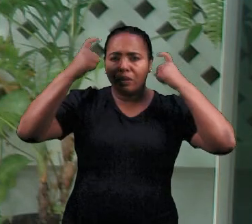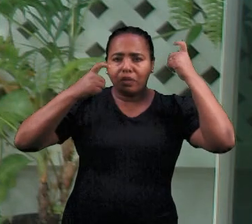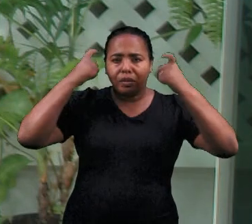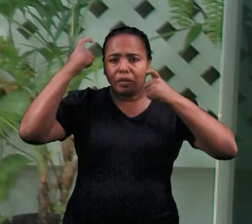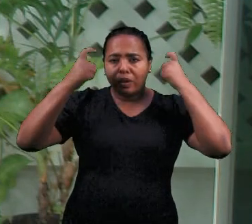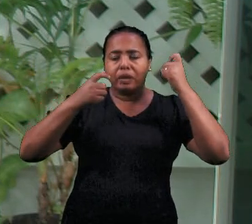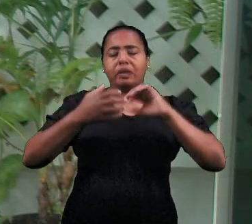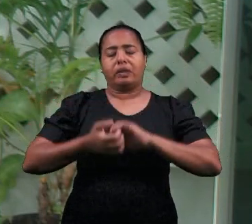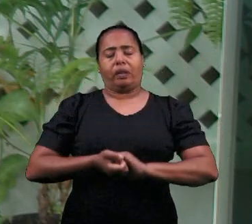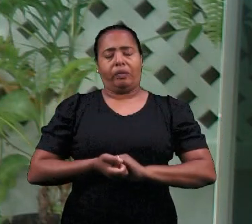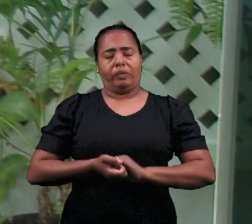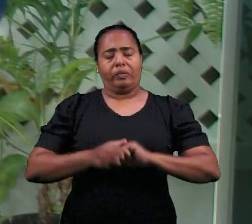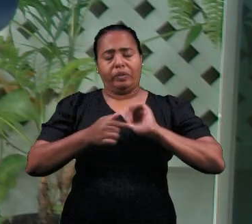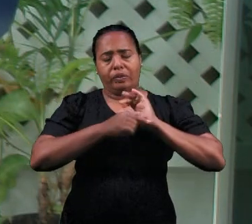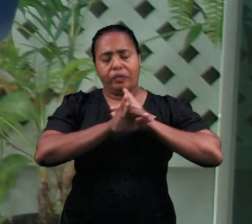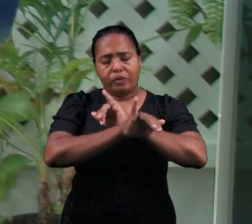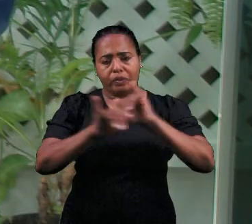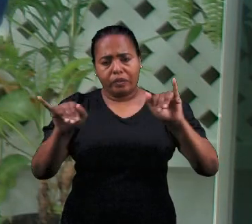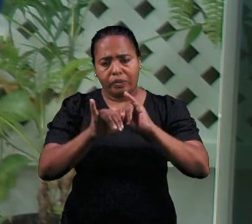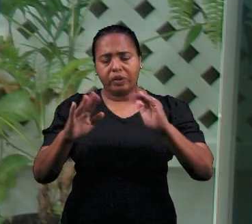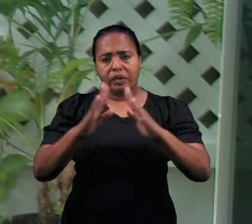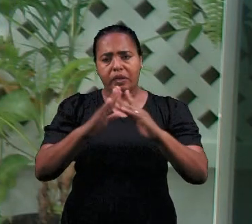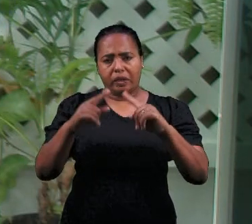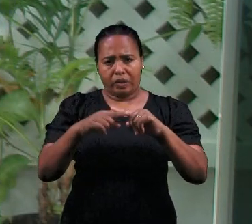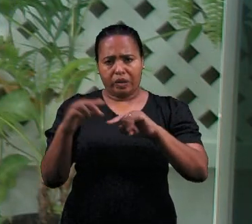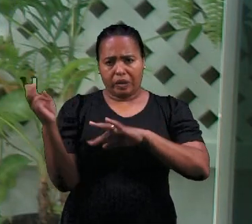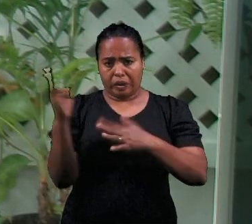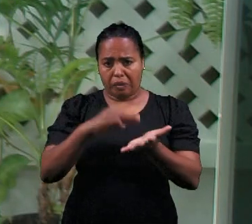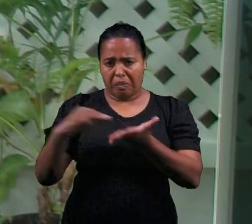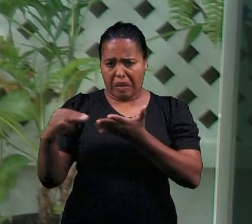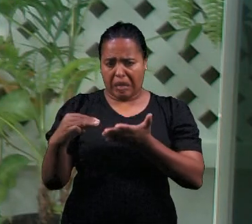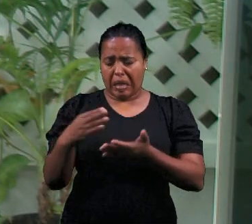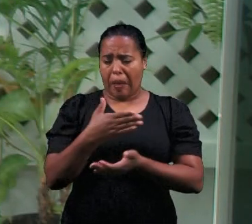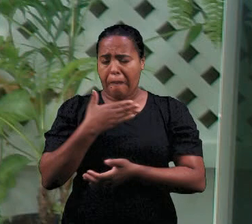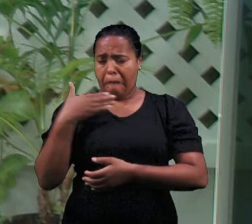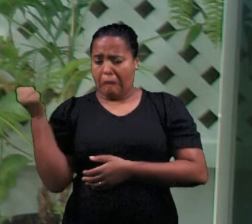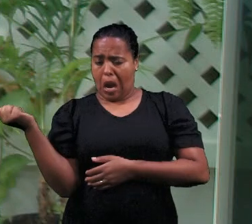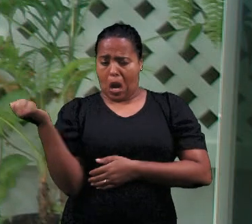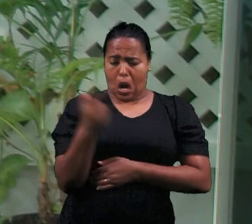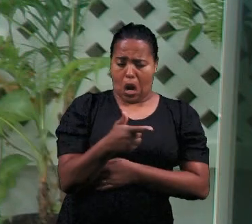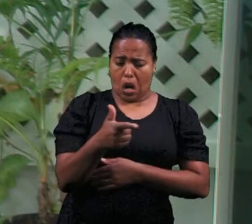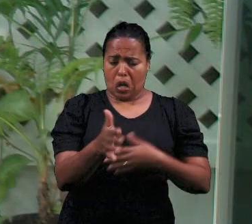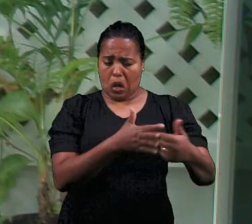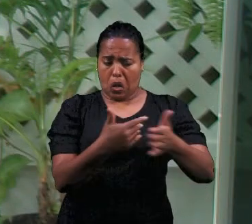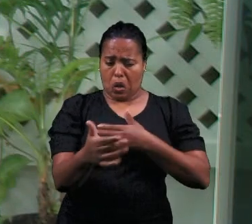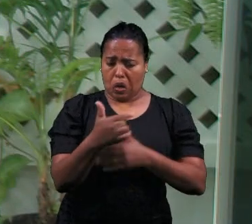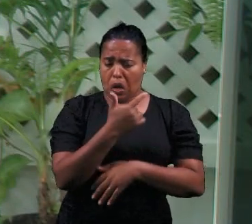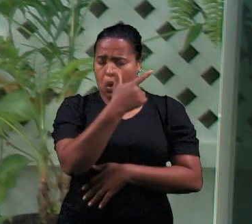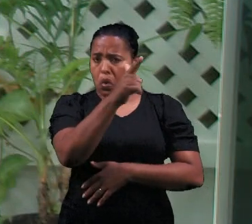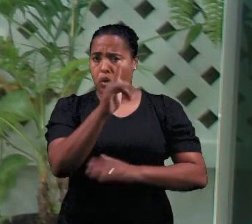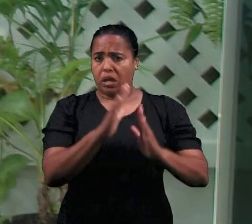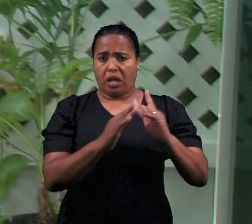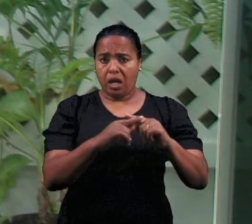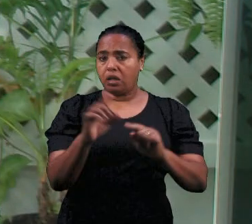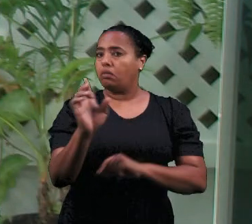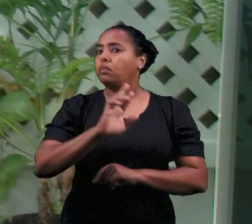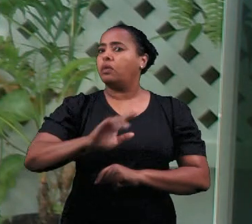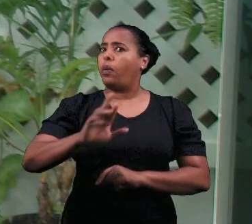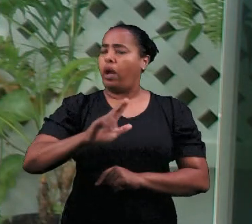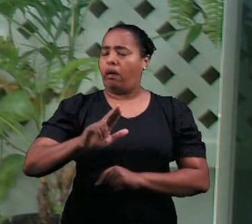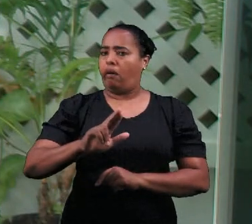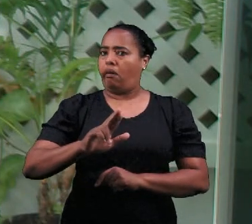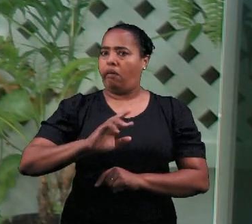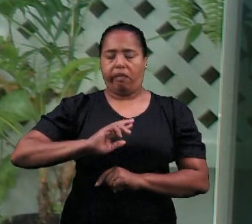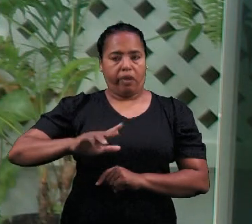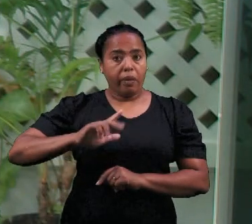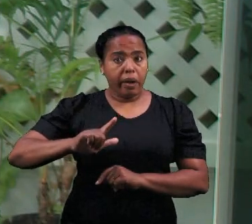nous, nous parlons beaucoup, assez souvent quelque chose, mais je veux vous dire que l'Église chrétienne Maranatha